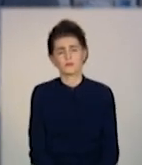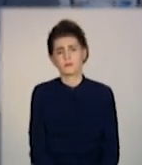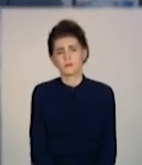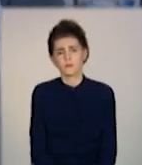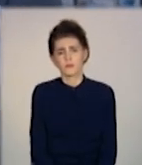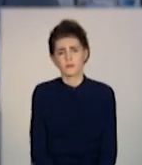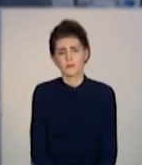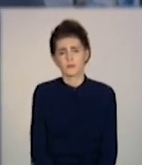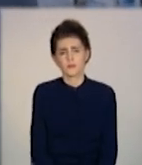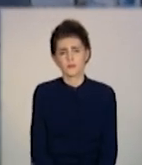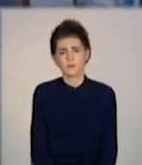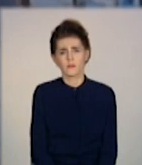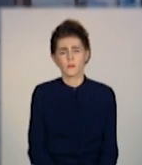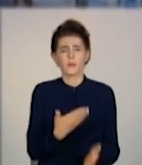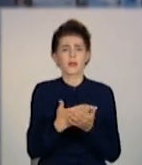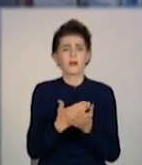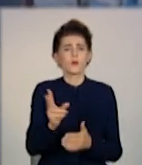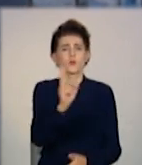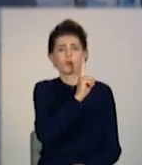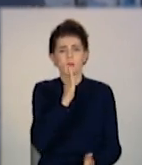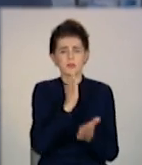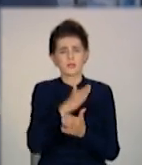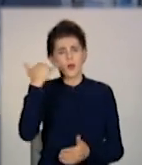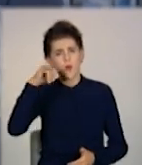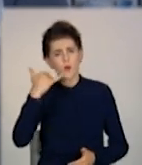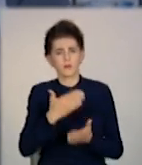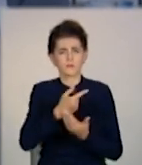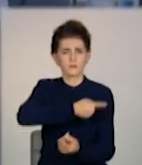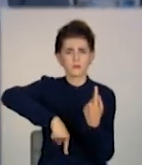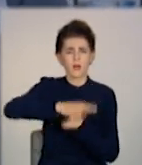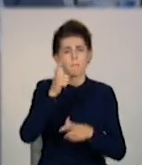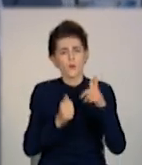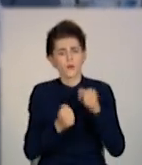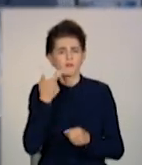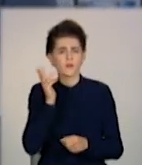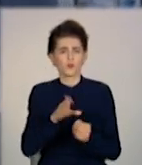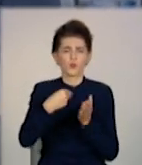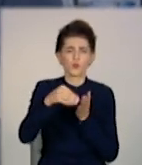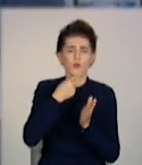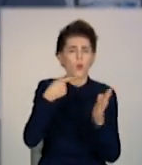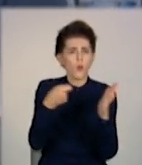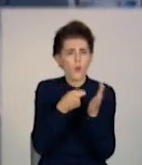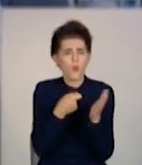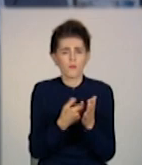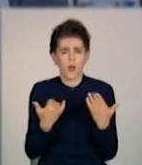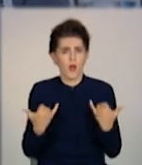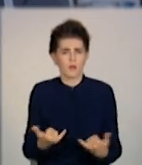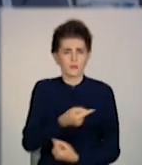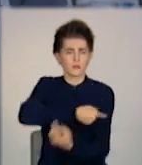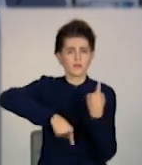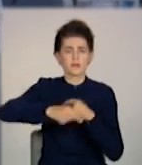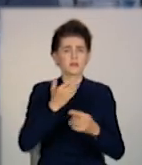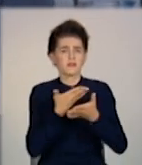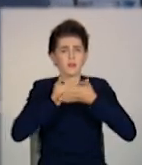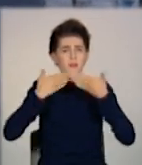Ну, і кожен, хто держить корову, за ці гроші, які він з молока виручає, він ж покупає корма для неї. На сьогодні виходить